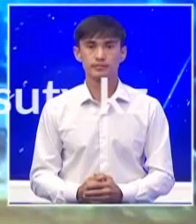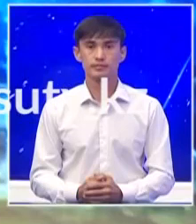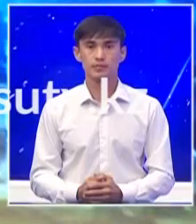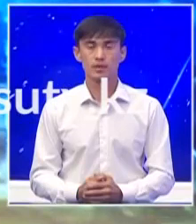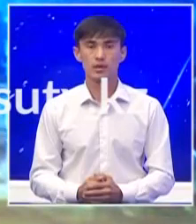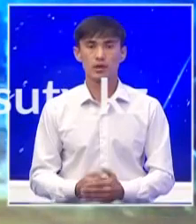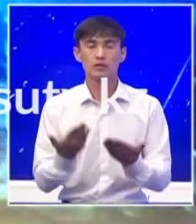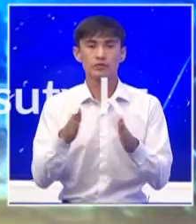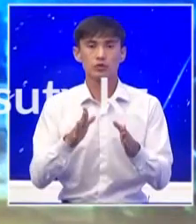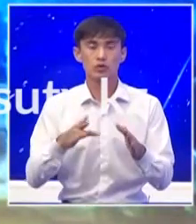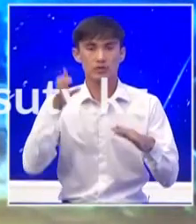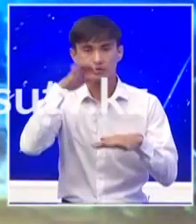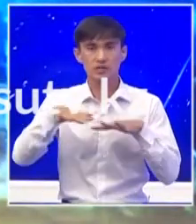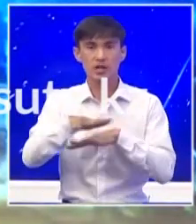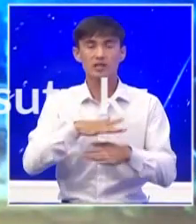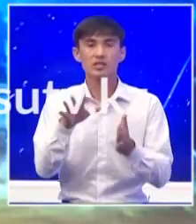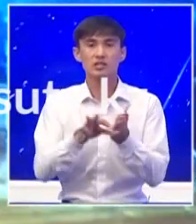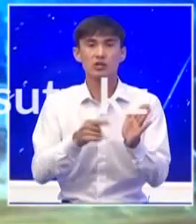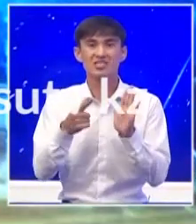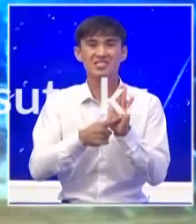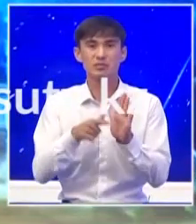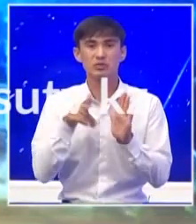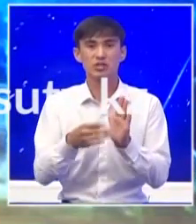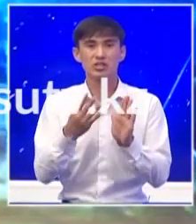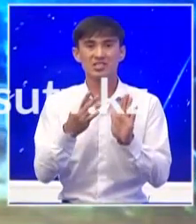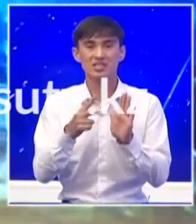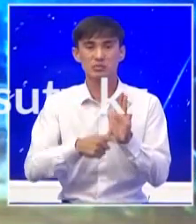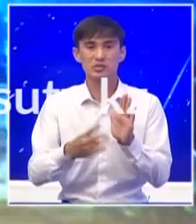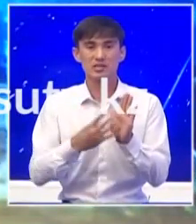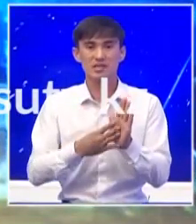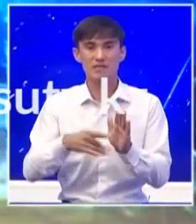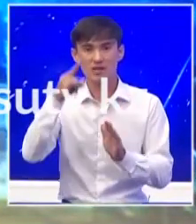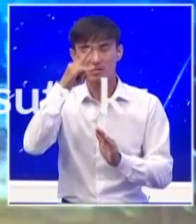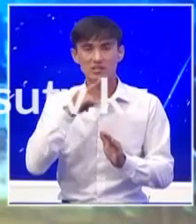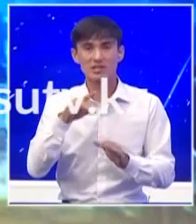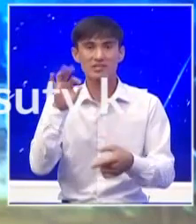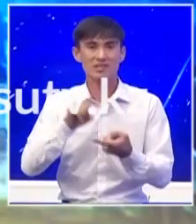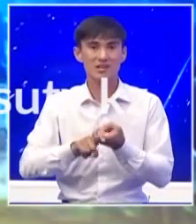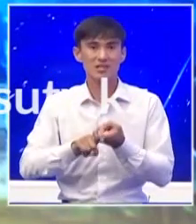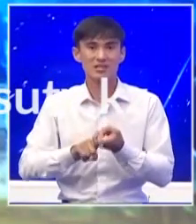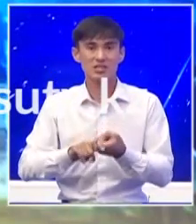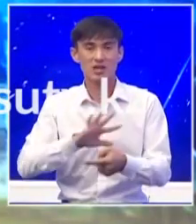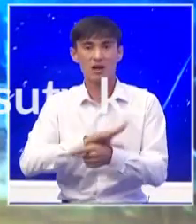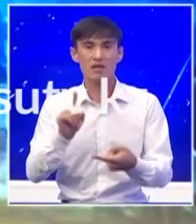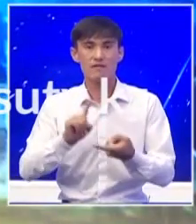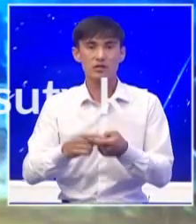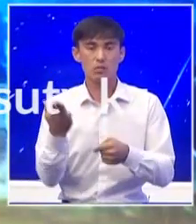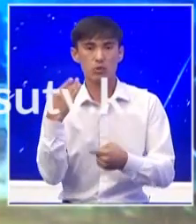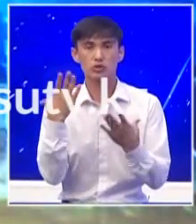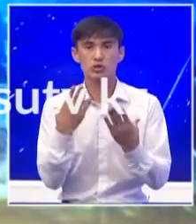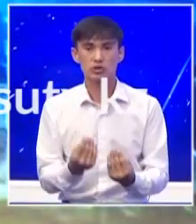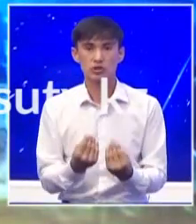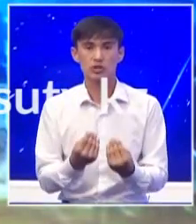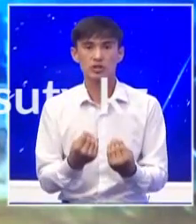Кипит ситуация в стране. Сразу 7479 казахстанцев заразились коронавирусом за прошедшие сутки. В настоящее